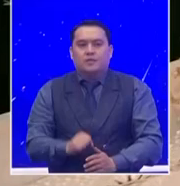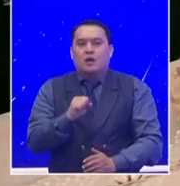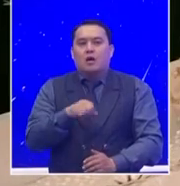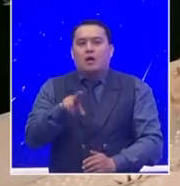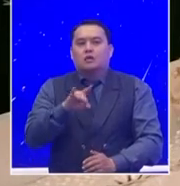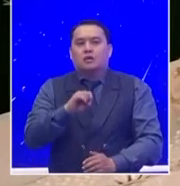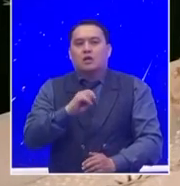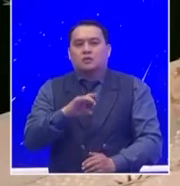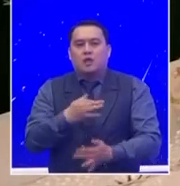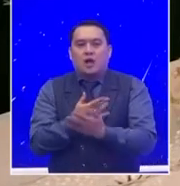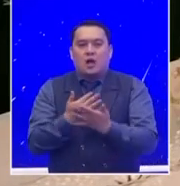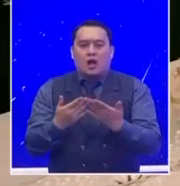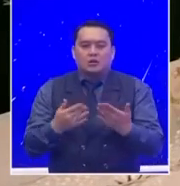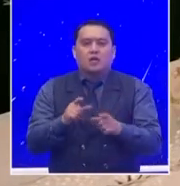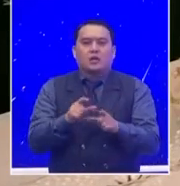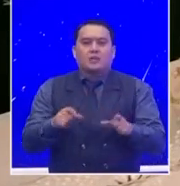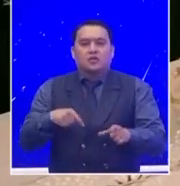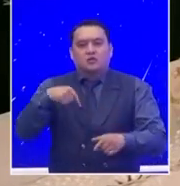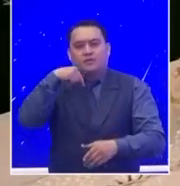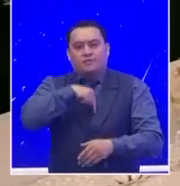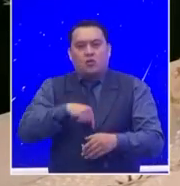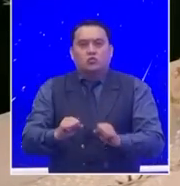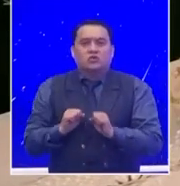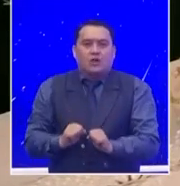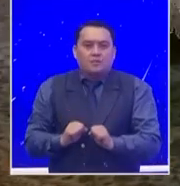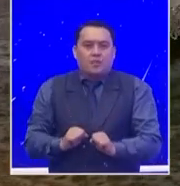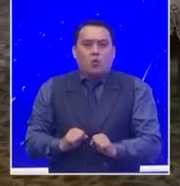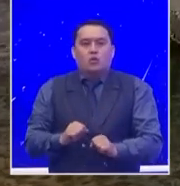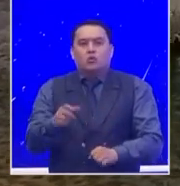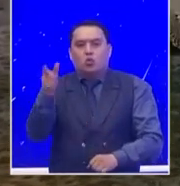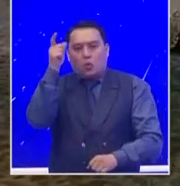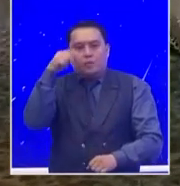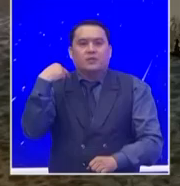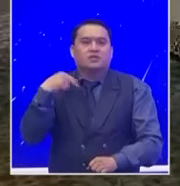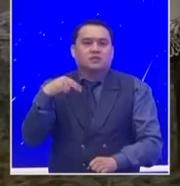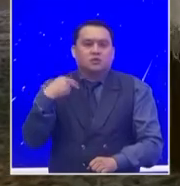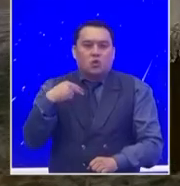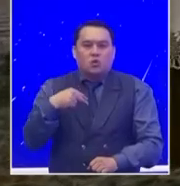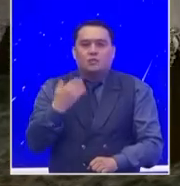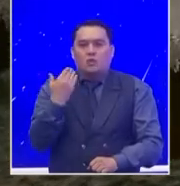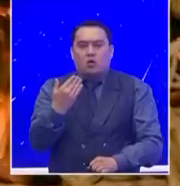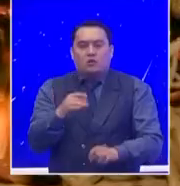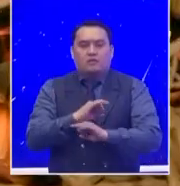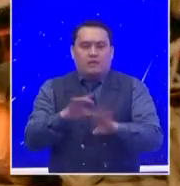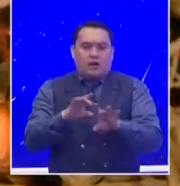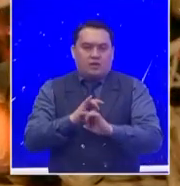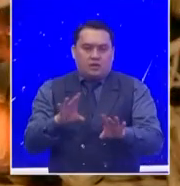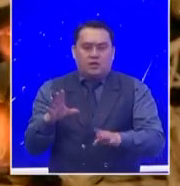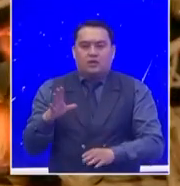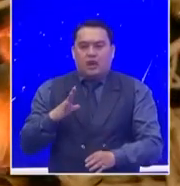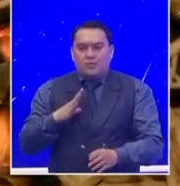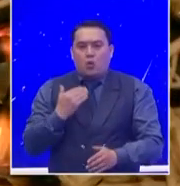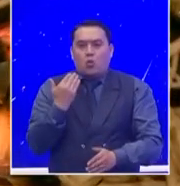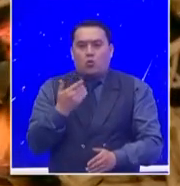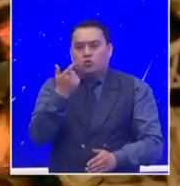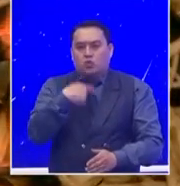Адыраспанның түтіні түрлі вирустың адам ағзасына енуіне жол бермейді. Бұл туралы Түркменстан президенті Гурбанғұлы Бердімұхамметов те айтқан еді.